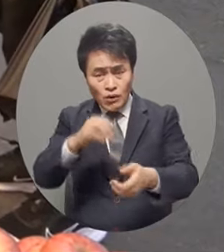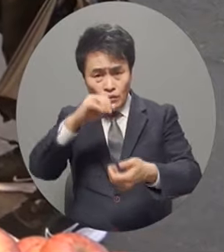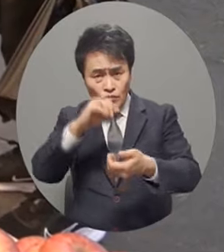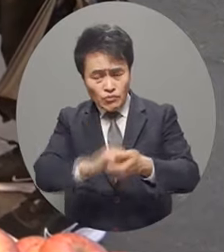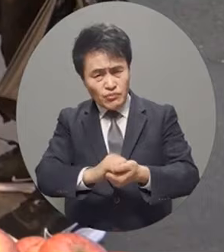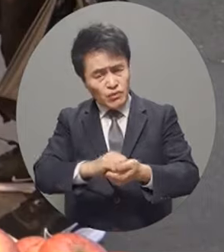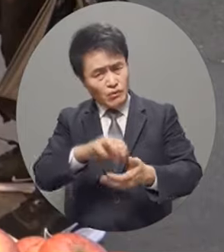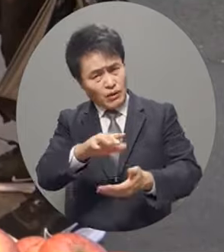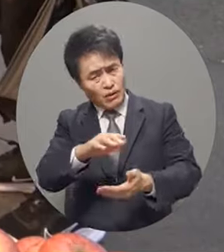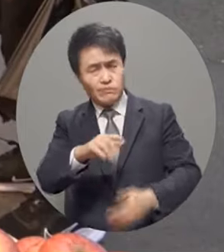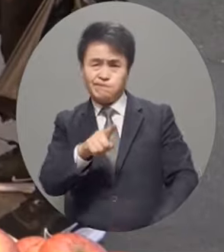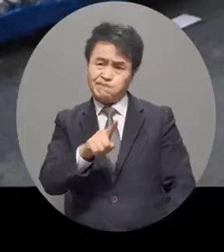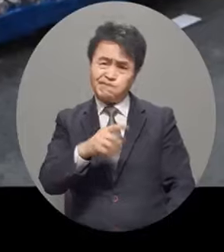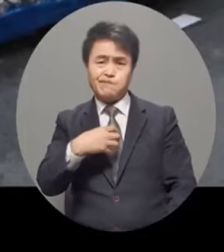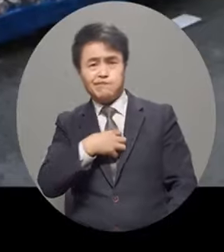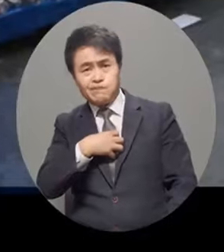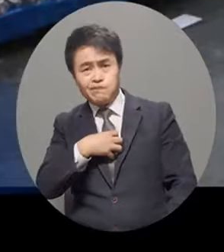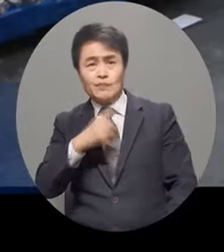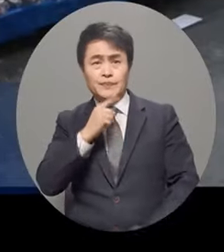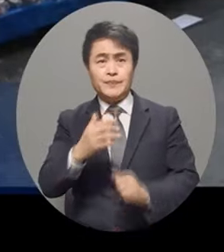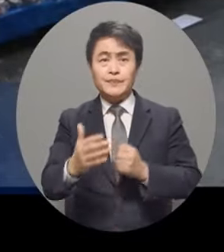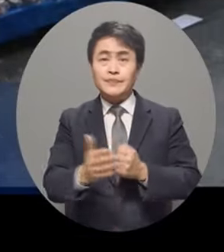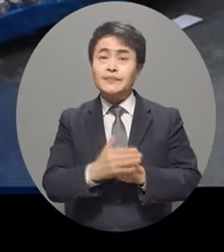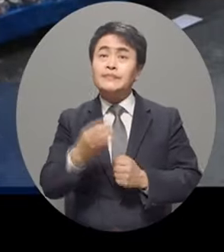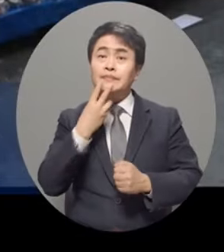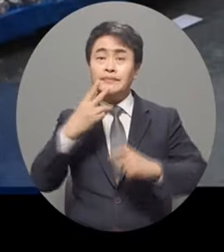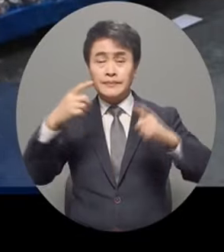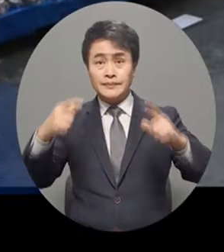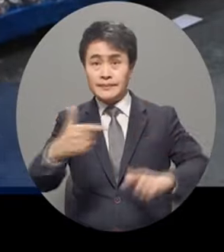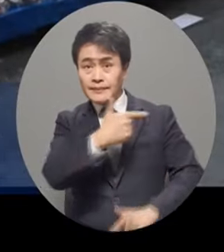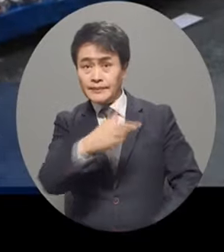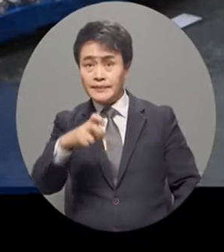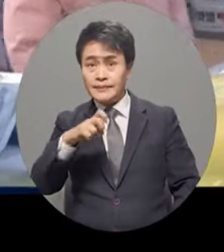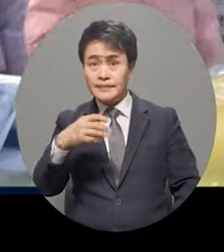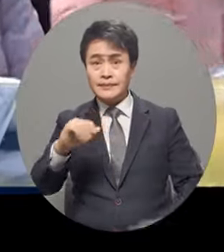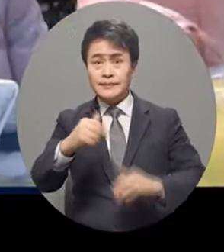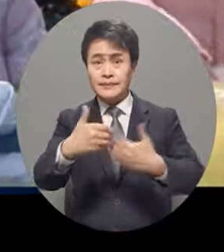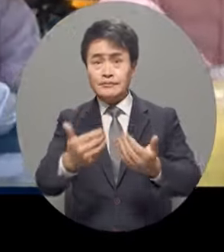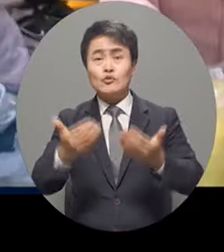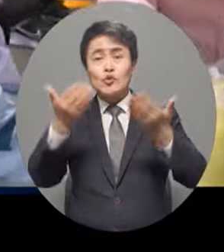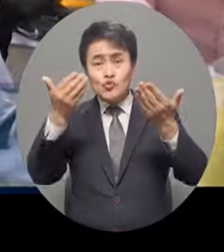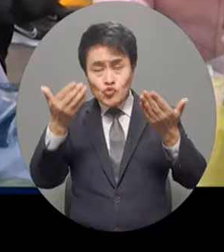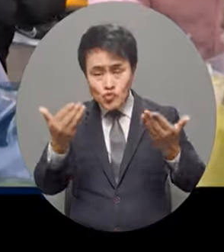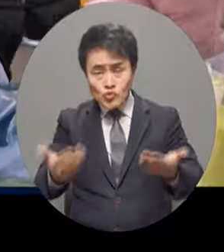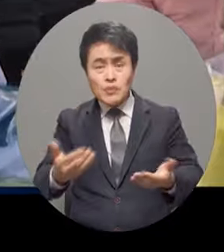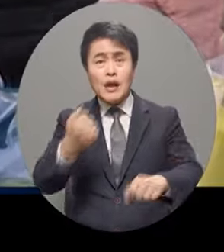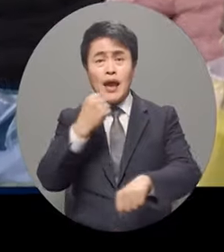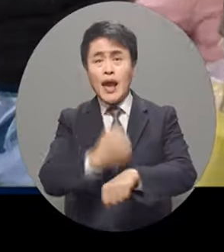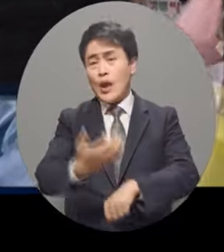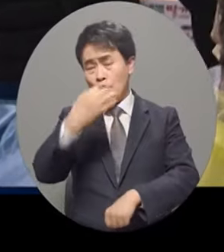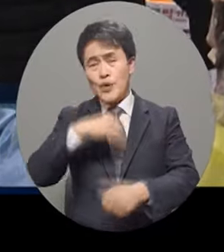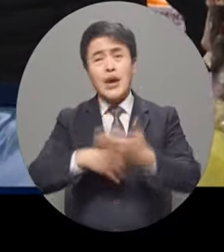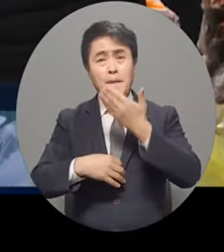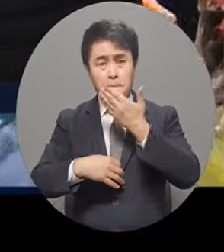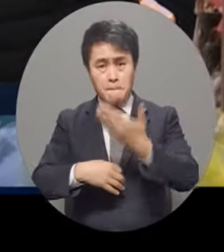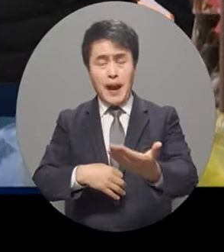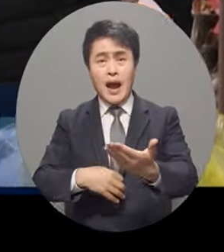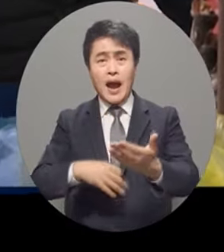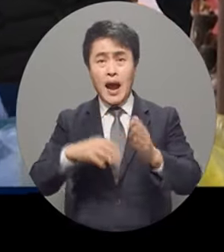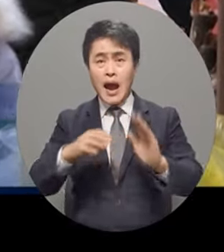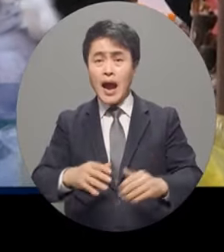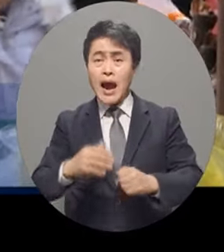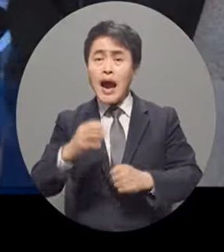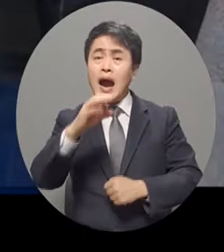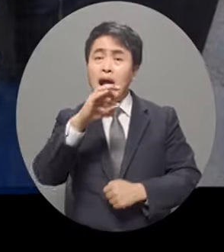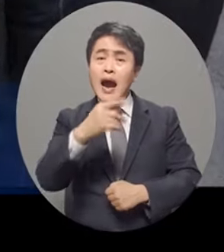흐름이 불안하기만 합니다. 서울 전체가 대형마트가 휴무를 해야 효과가 있는 것이지